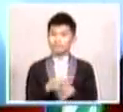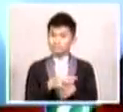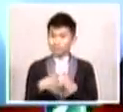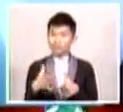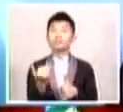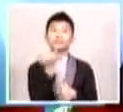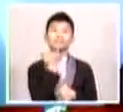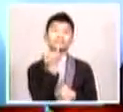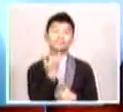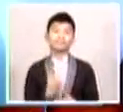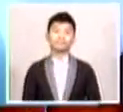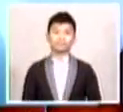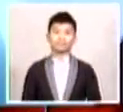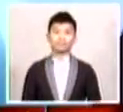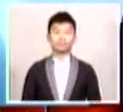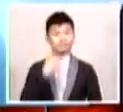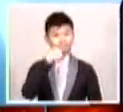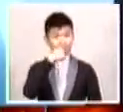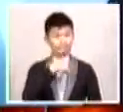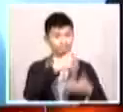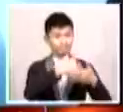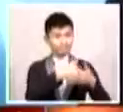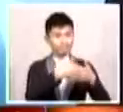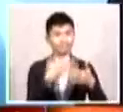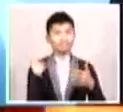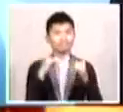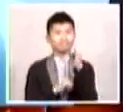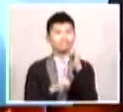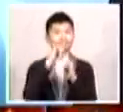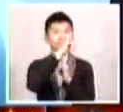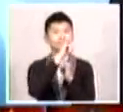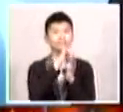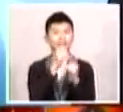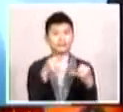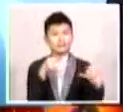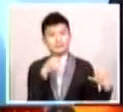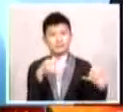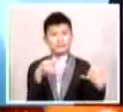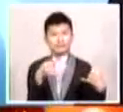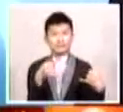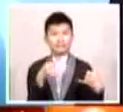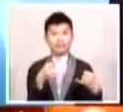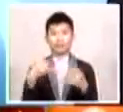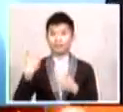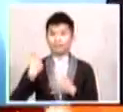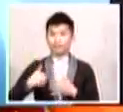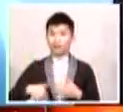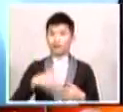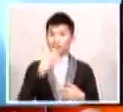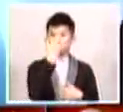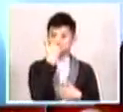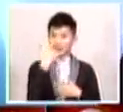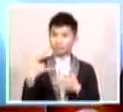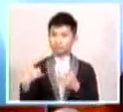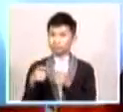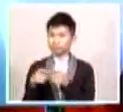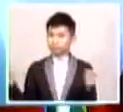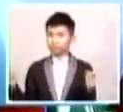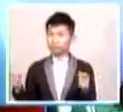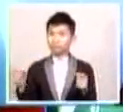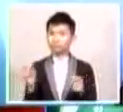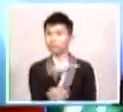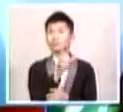命。台湾和中国大陆在历史上的敌对，不可能超过德国和法国。德国和法